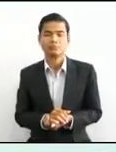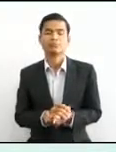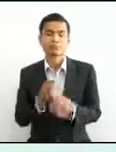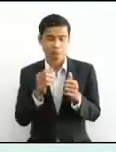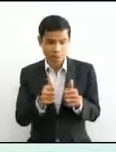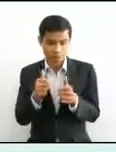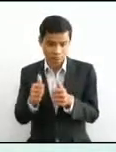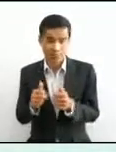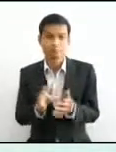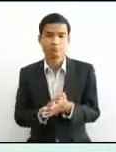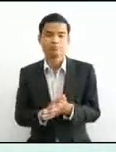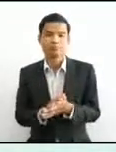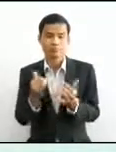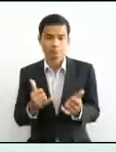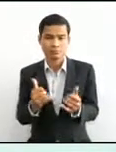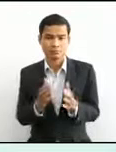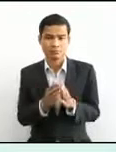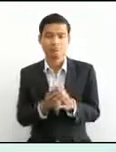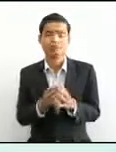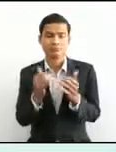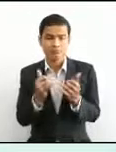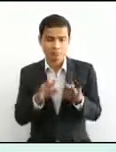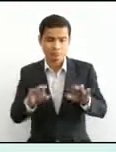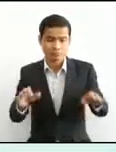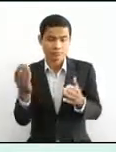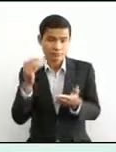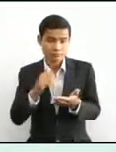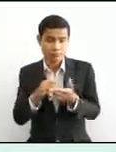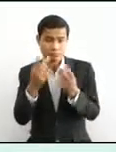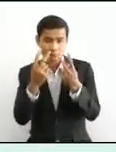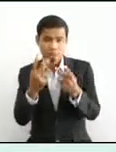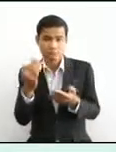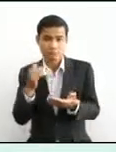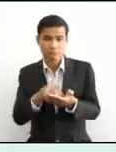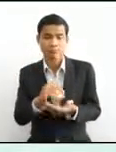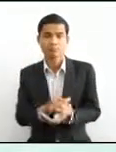cha là ôm tên con ta là con an đang tiến